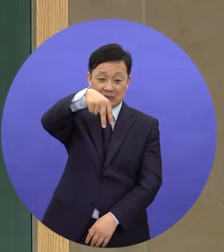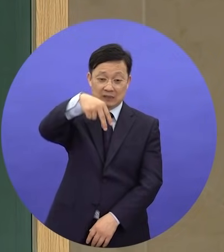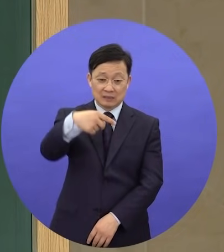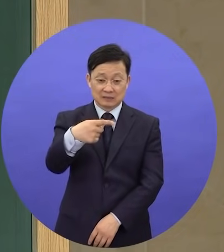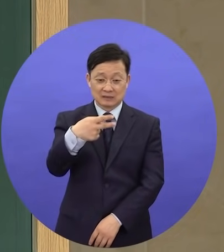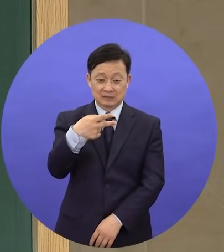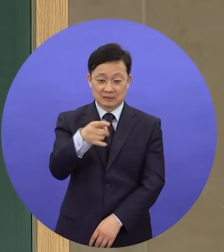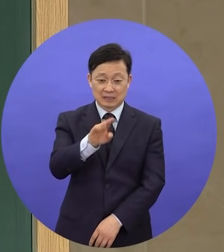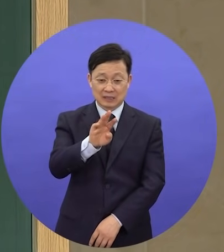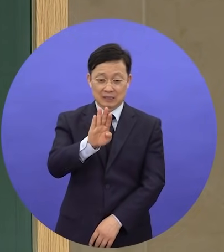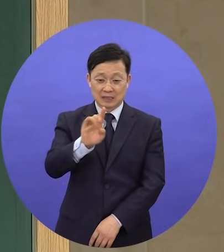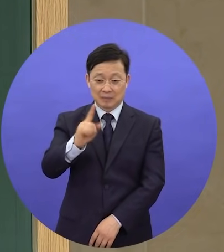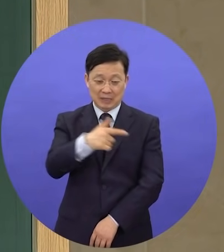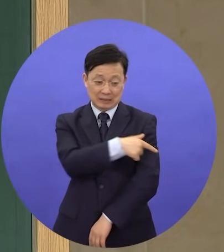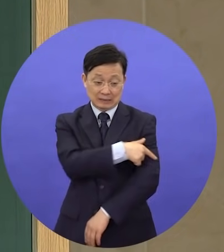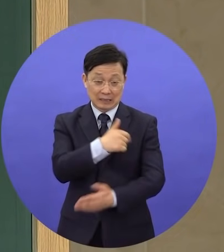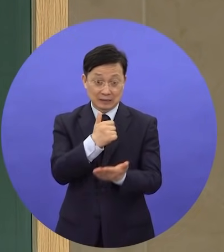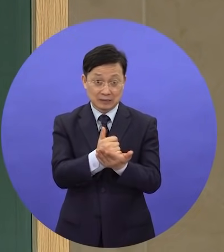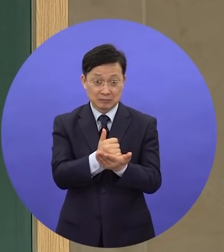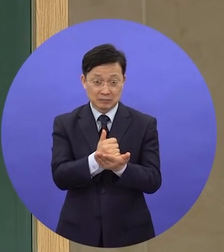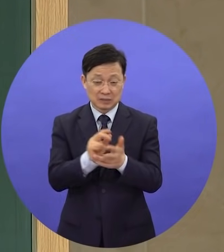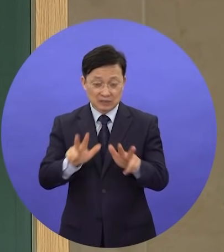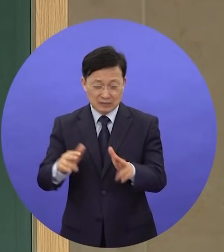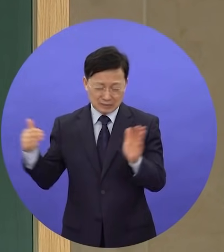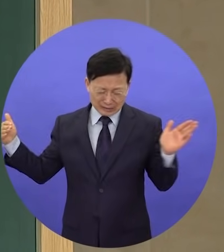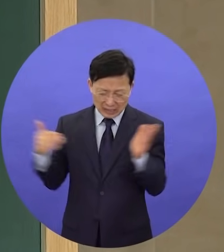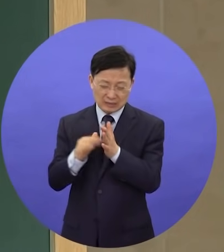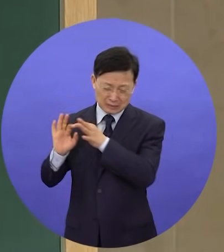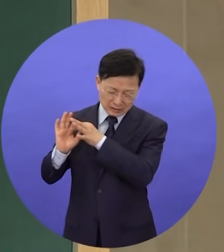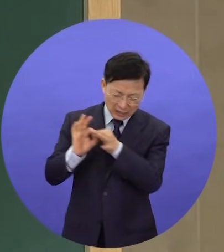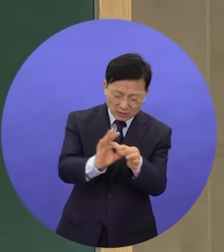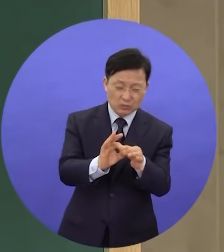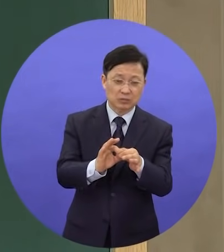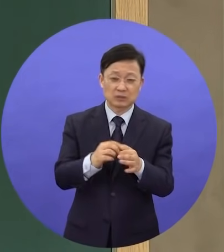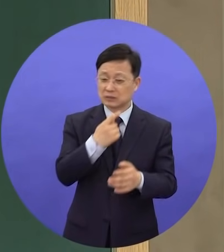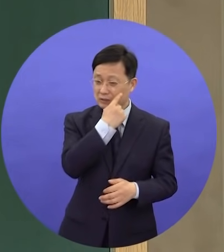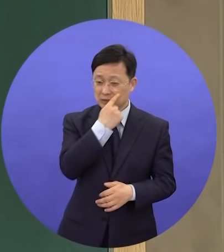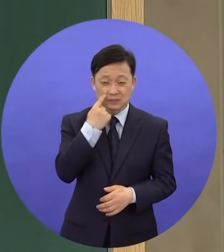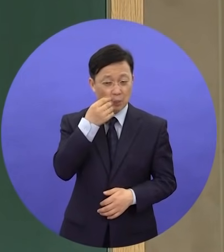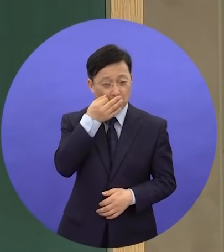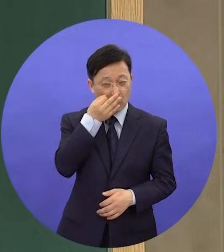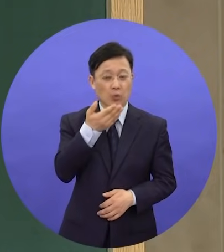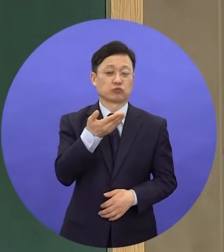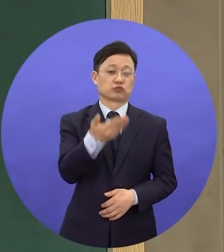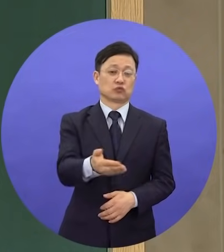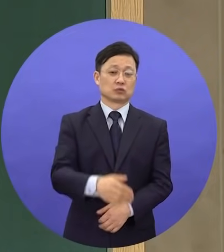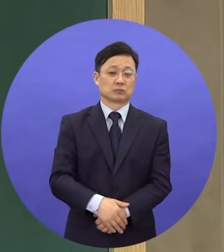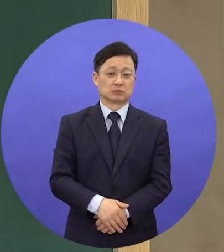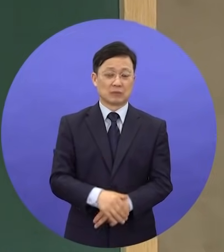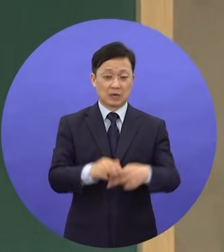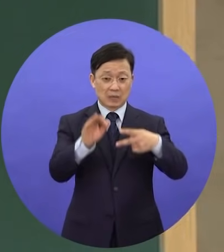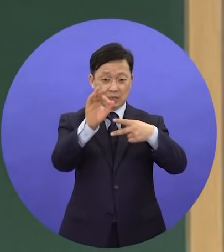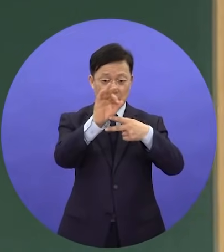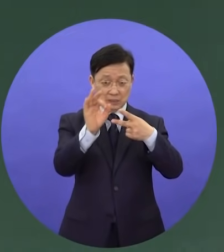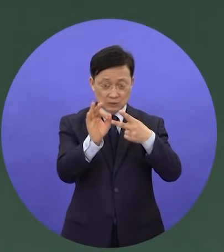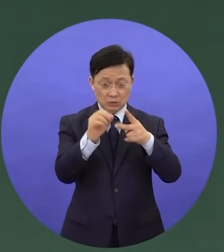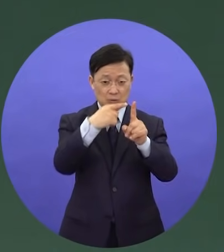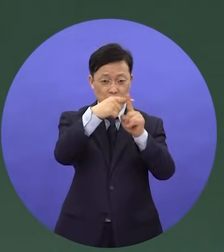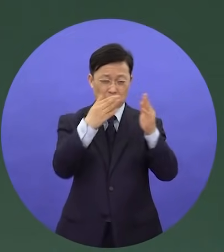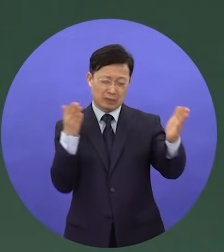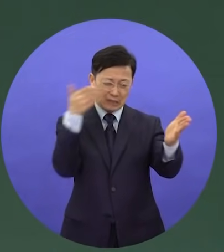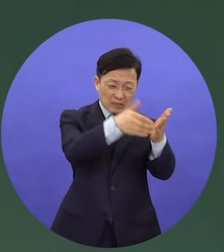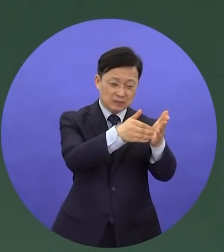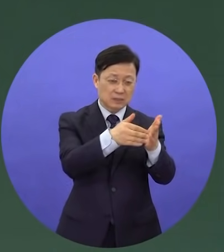역사는 이제 계속되기 시작해요. And the works of Stephen continue to take place. 어디로 말입니까? To where? 안디옥으로. To Antioch.